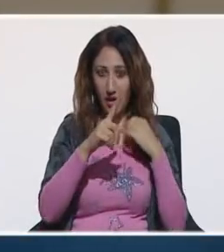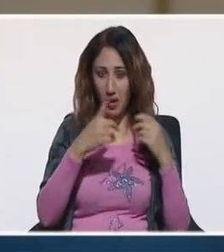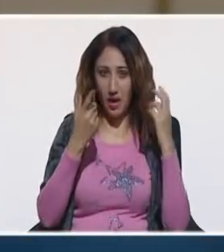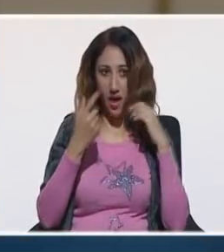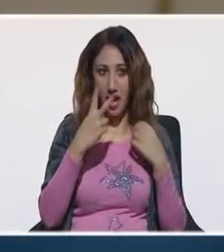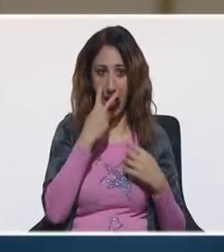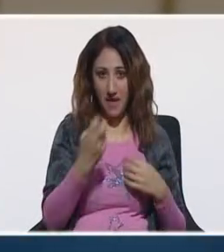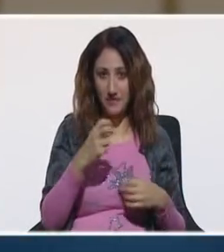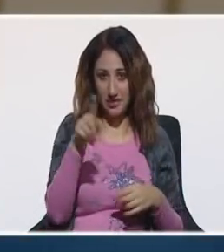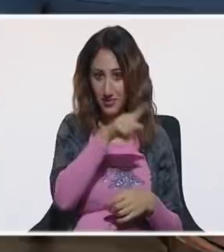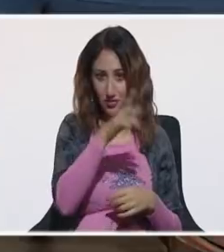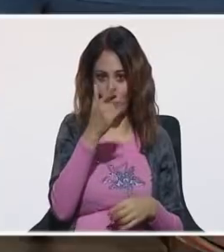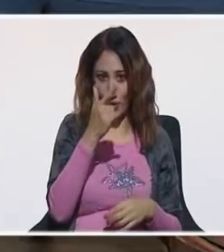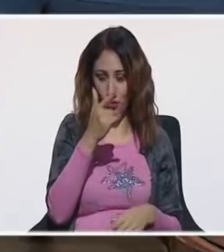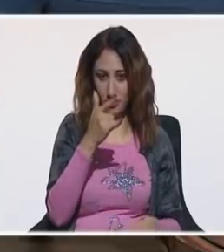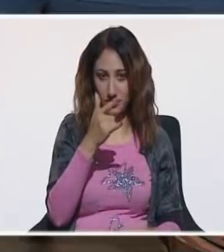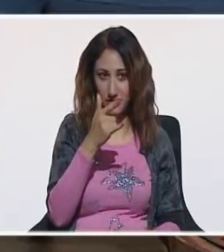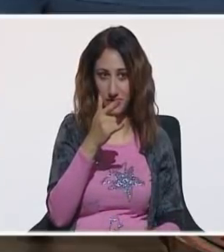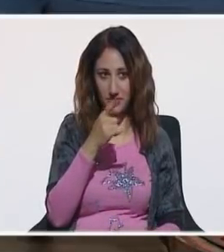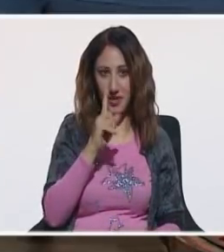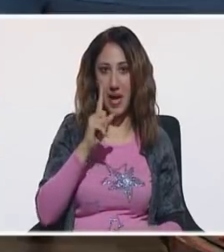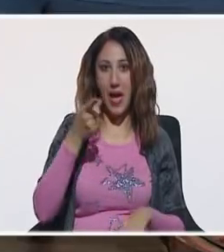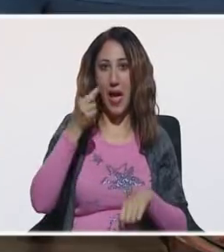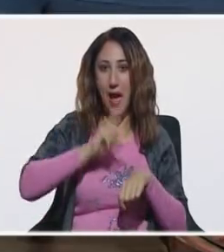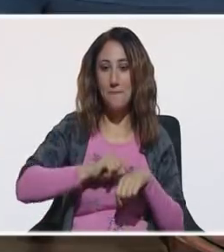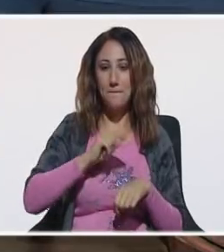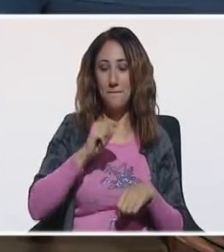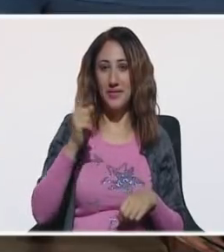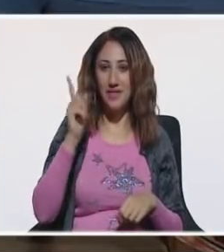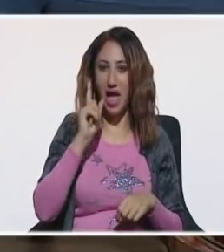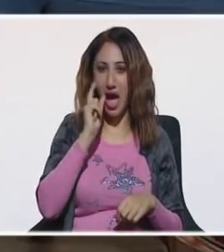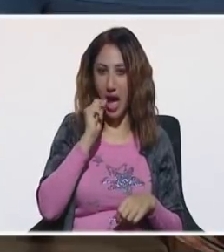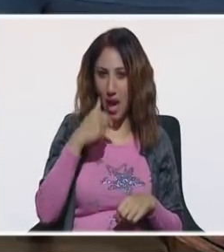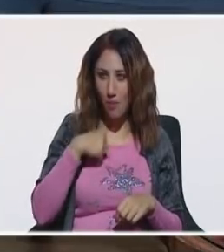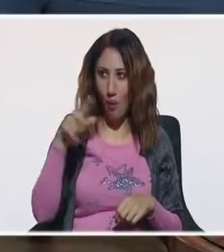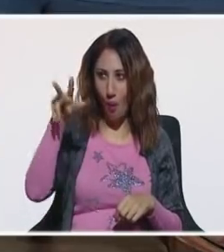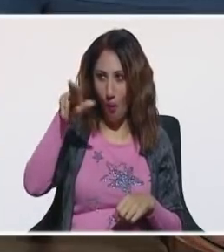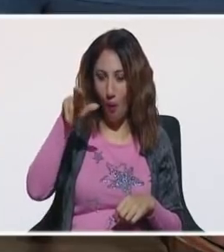لا لا كنا بنعمل في عمتنا بتعملوا ايه؟ الله يرحمه